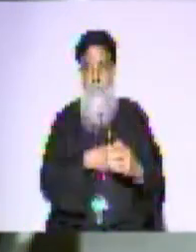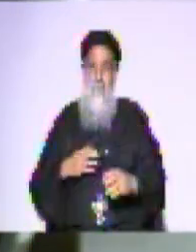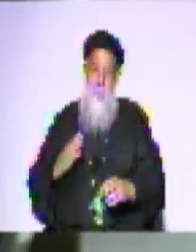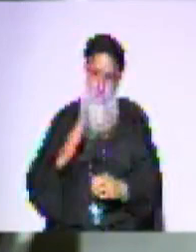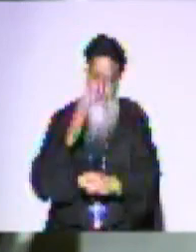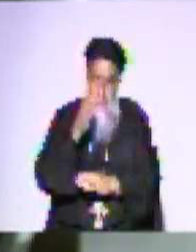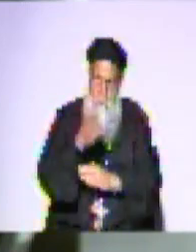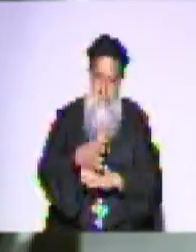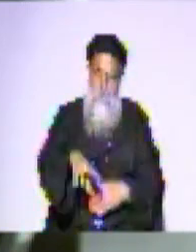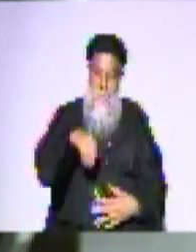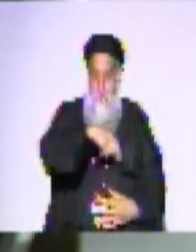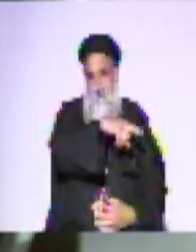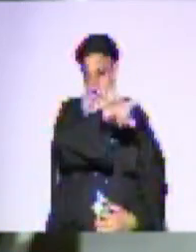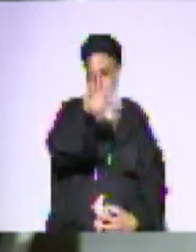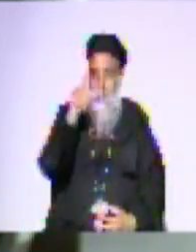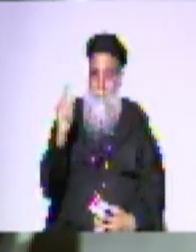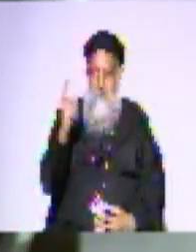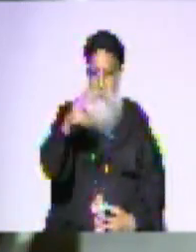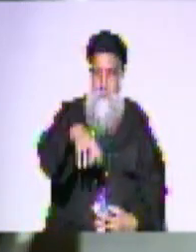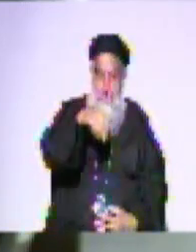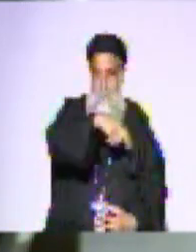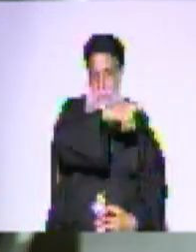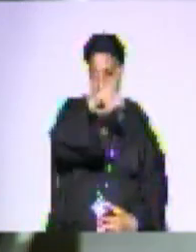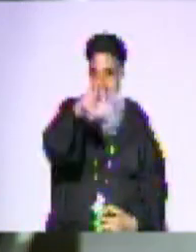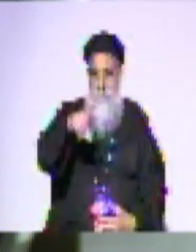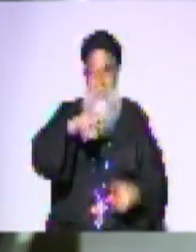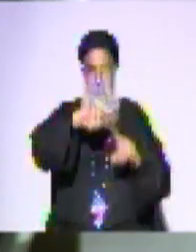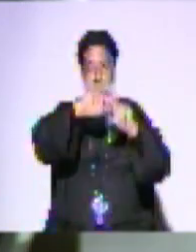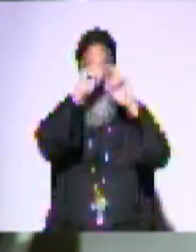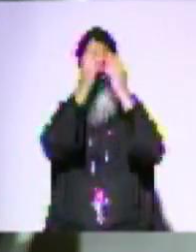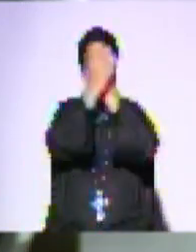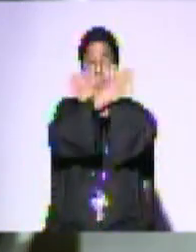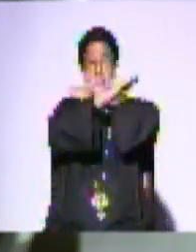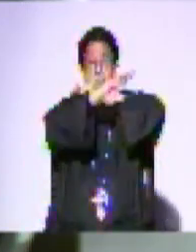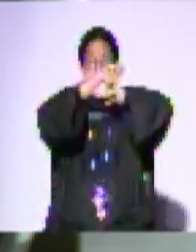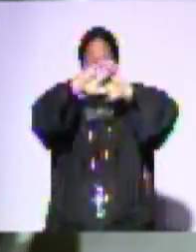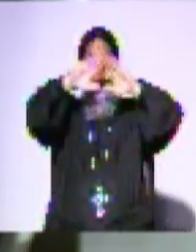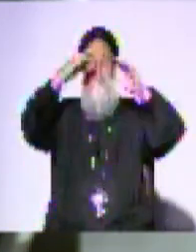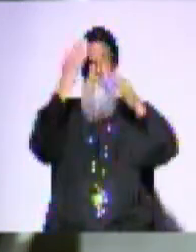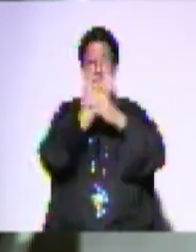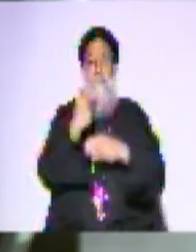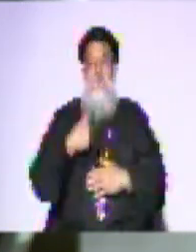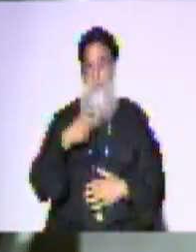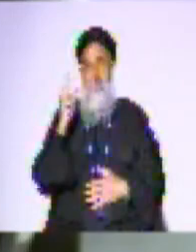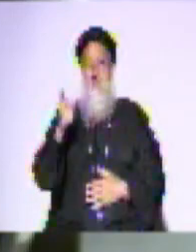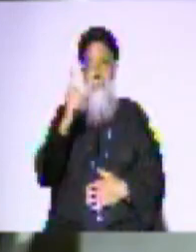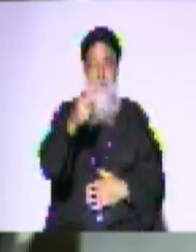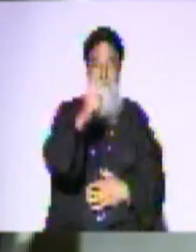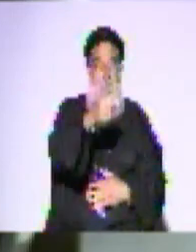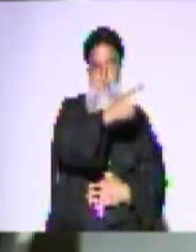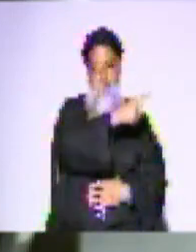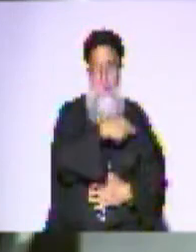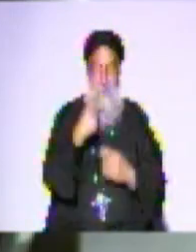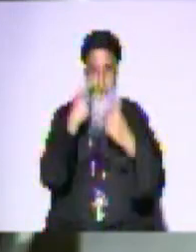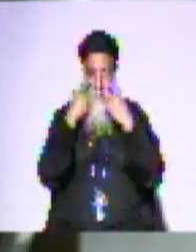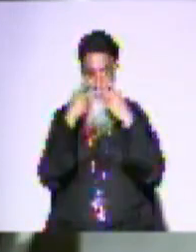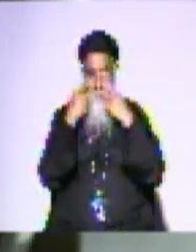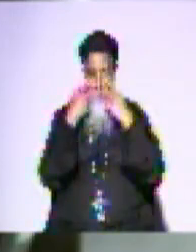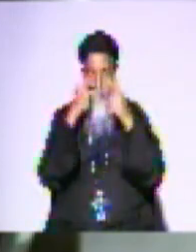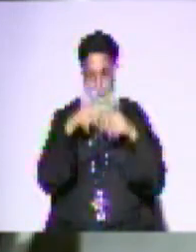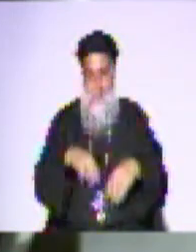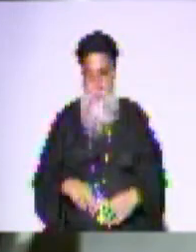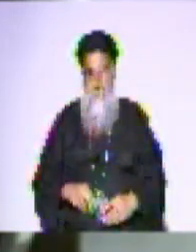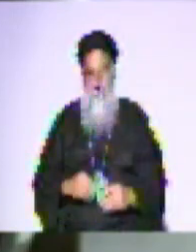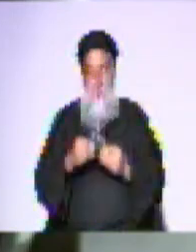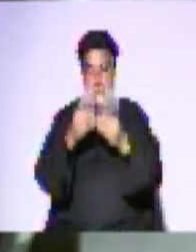أن يخلص الإنسان لأنه ده عمله على الصليب. لذلك كل ما نبص للصليب نفتكر